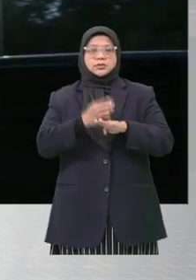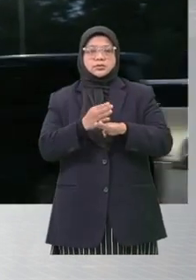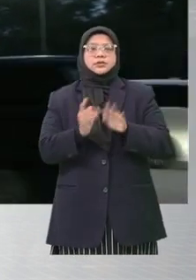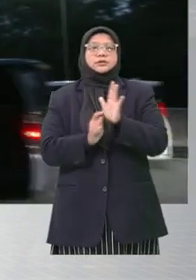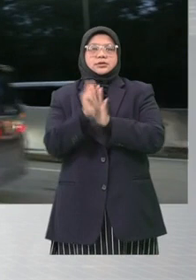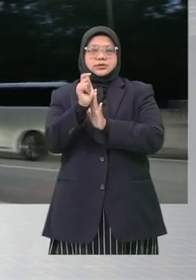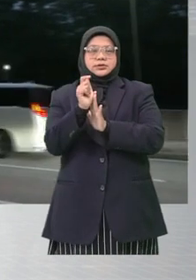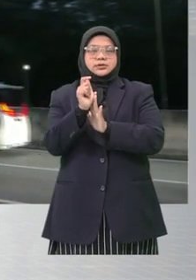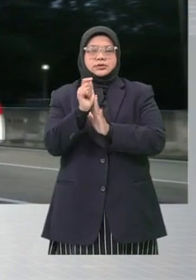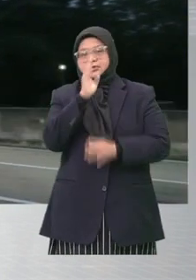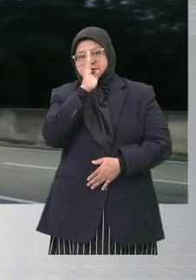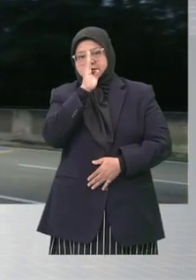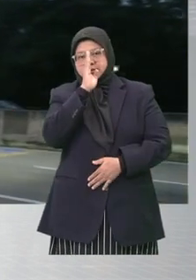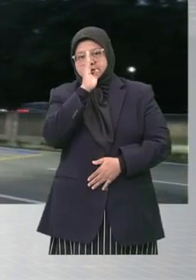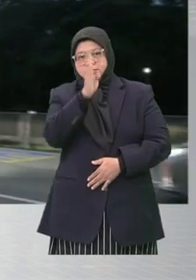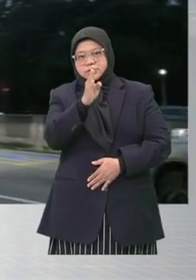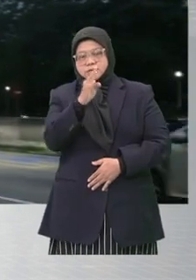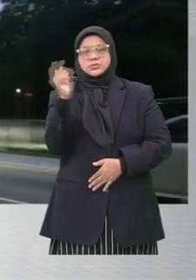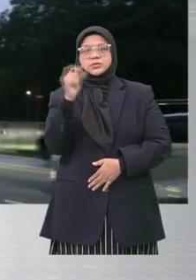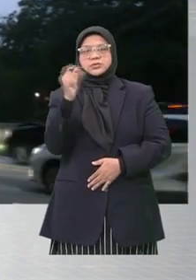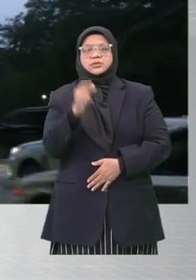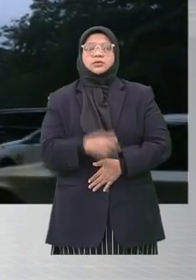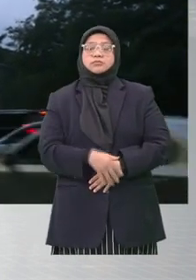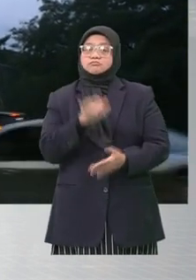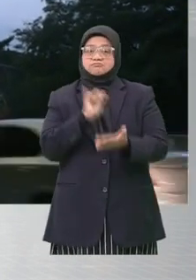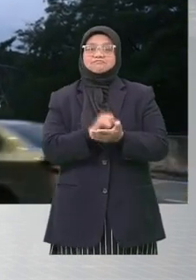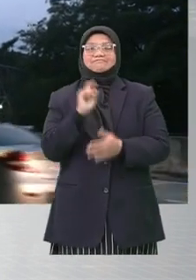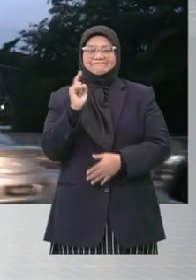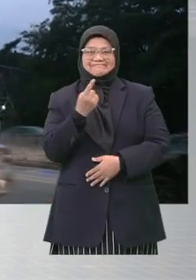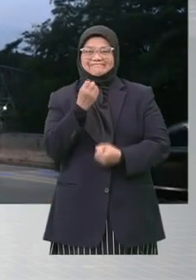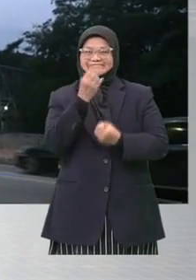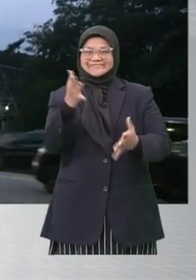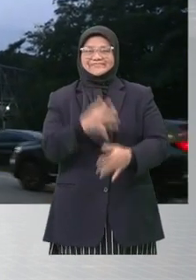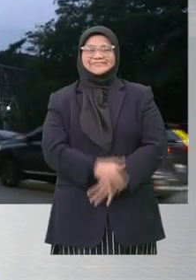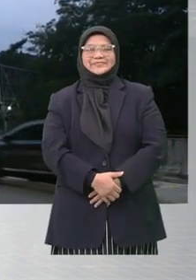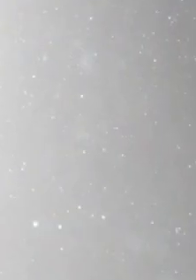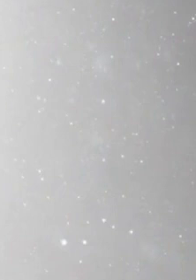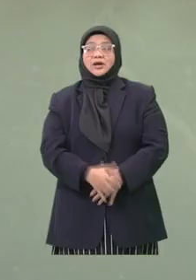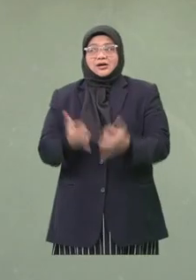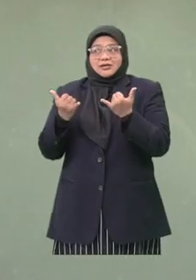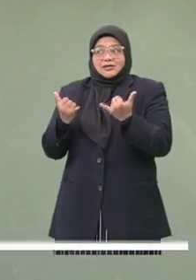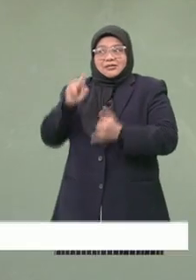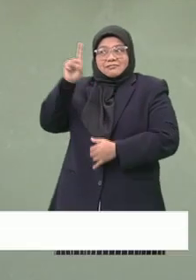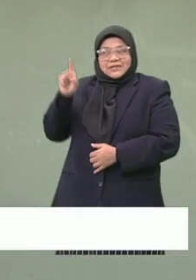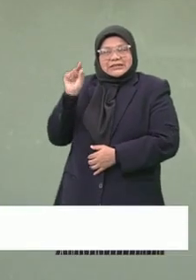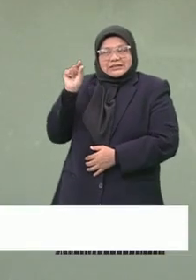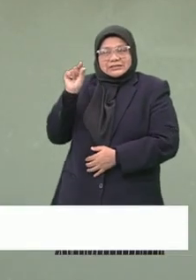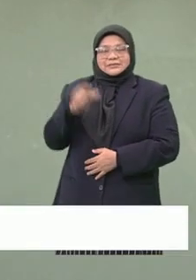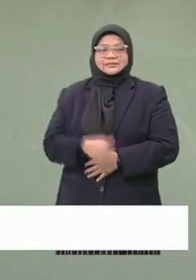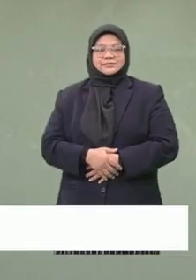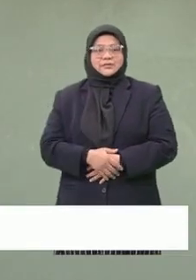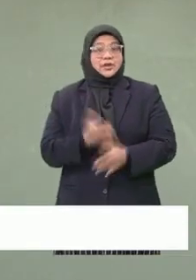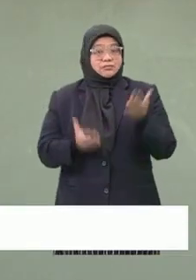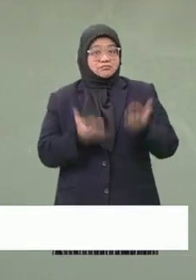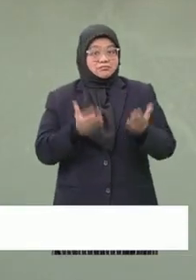Sempah terus menuju ke Plaza Tergombak. Itu saja Jasmine. Muhaizan, sikitlah kalau saya nak tanya tu. Kita